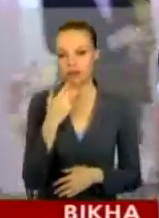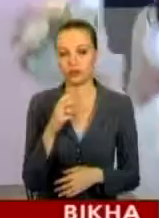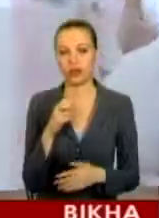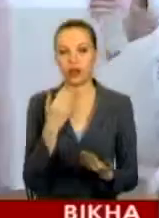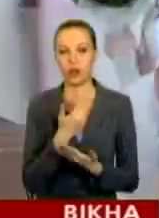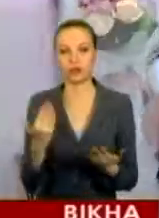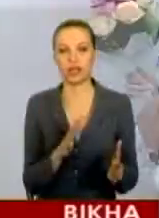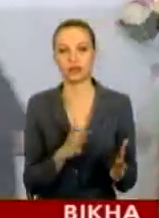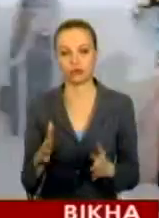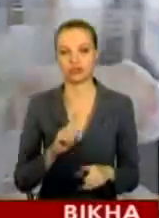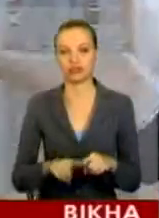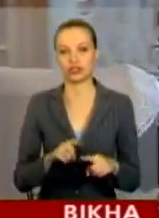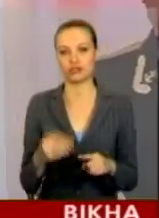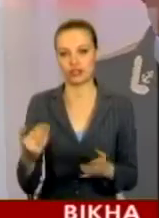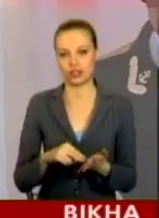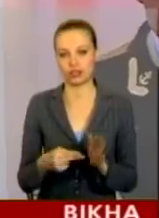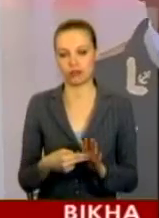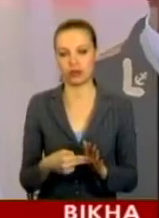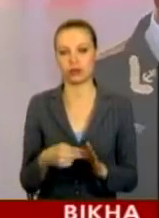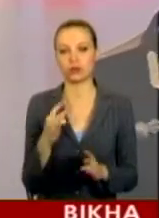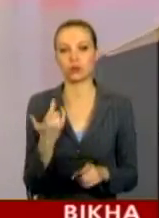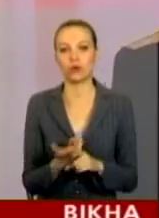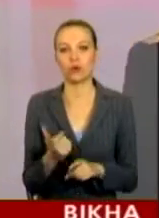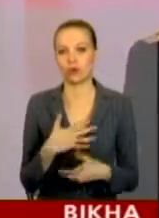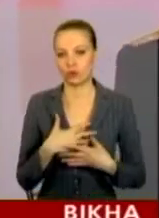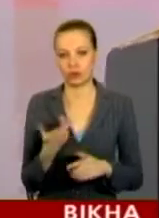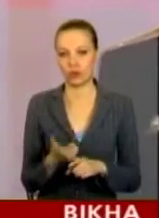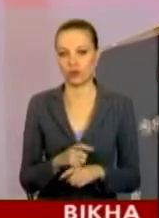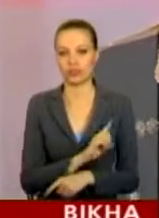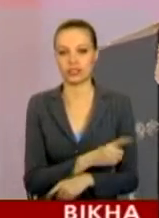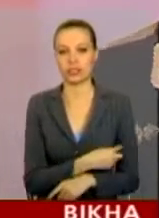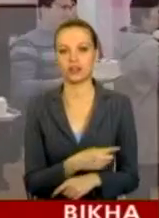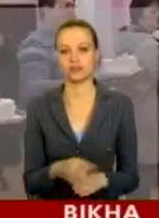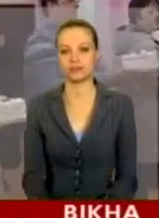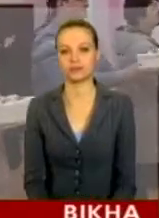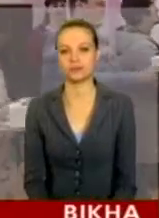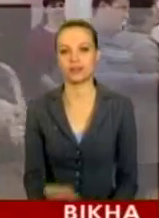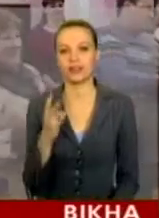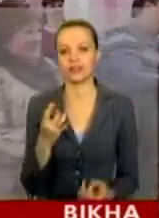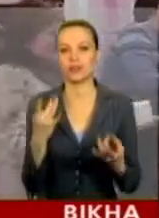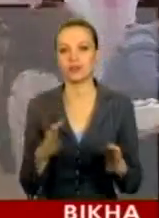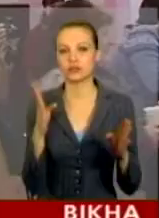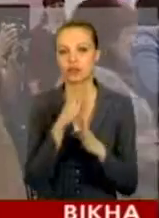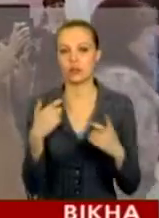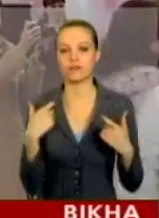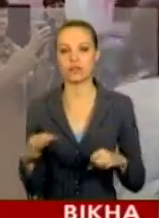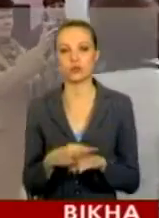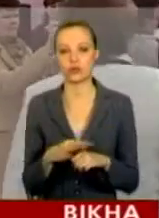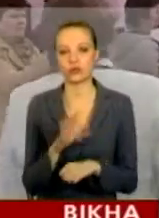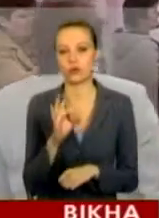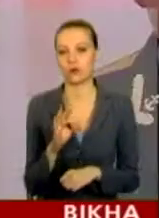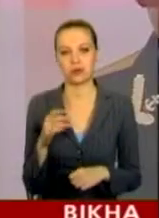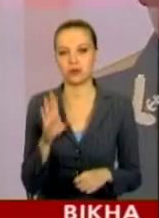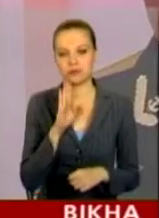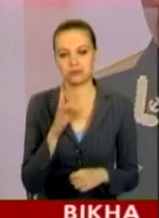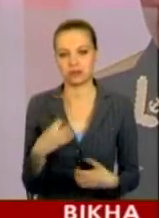але останні події пришвидшили їхні плани. Люблю дуже сильно. Больше... Не просто доля офіцерської дружини Ольги не